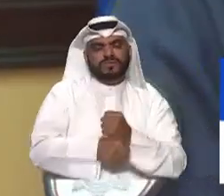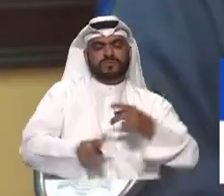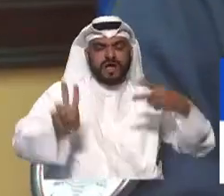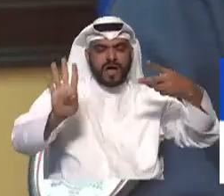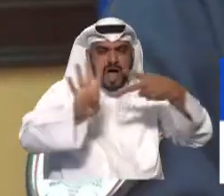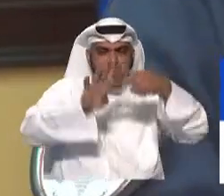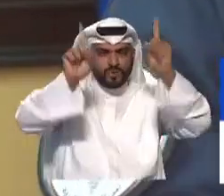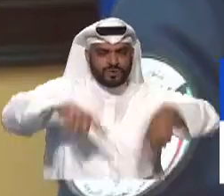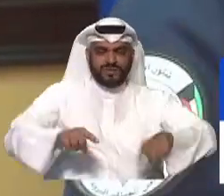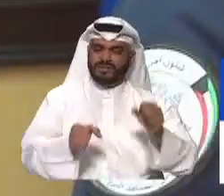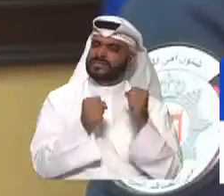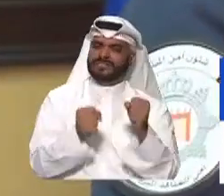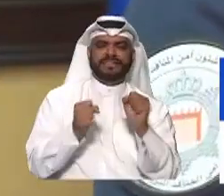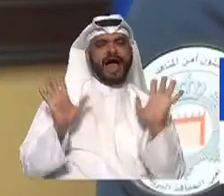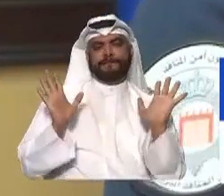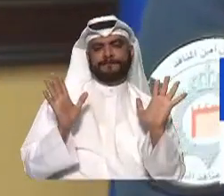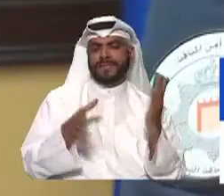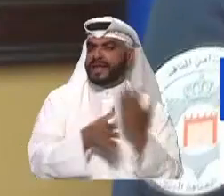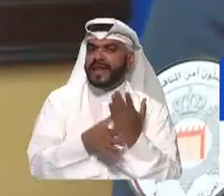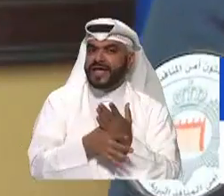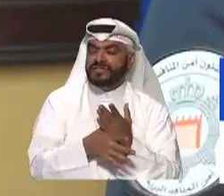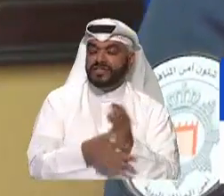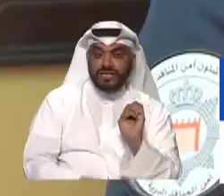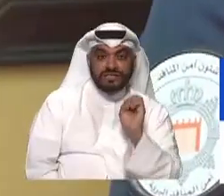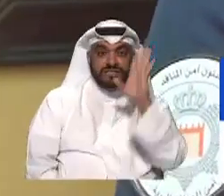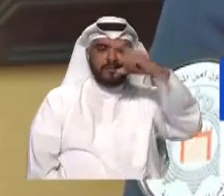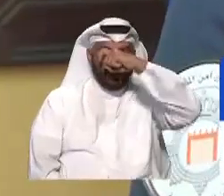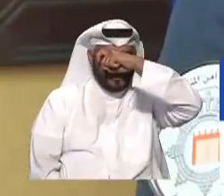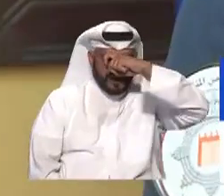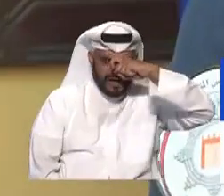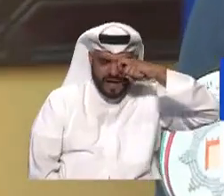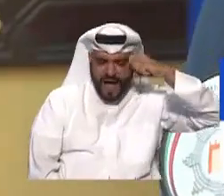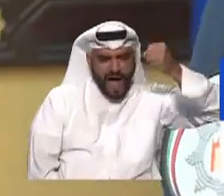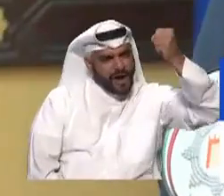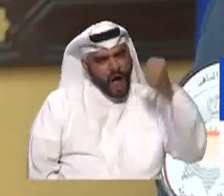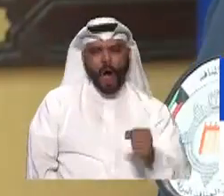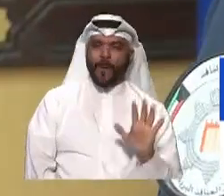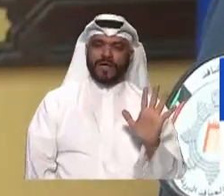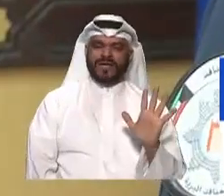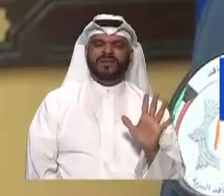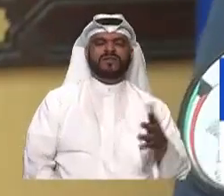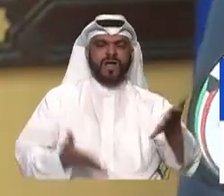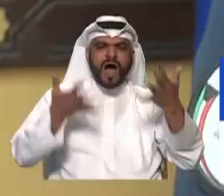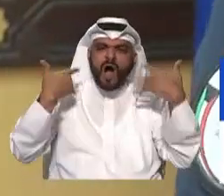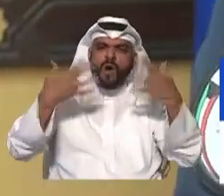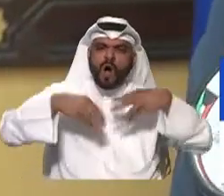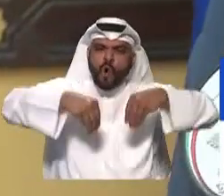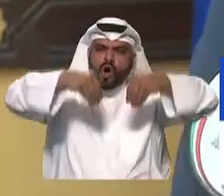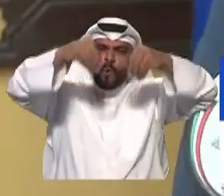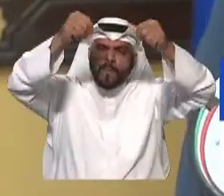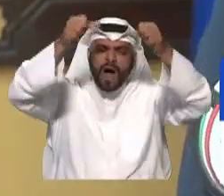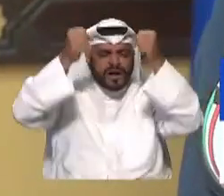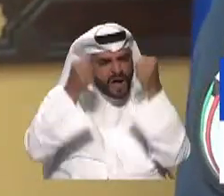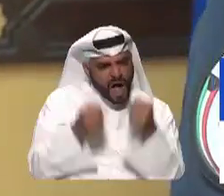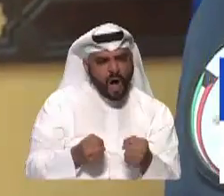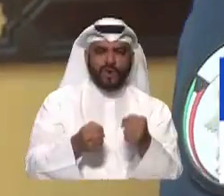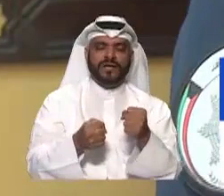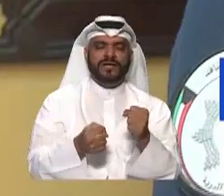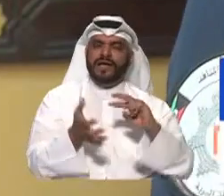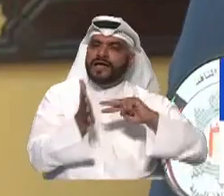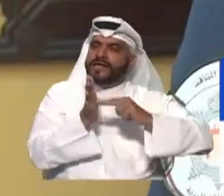طبعا الداخلية والجمارك والصحة، الظروف الجوية والأحوال الجوية الطقس الحار هذا،